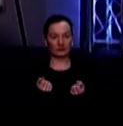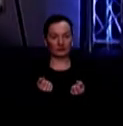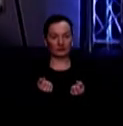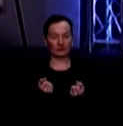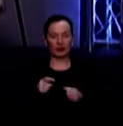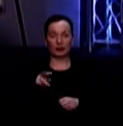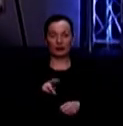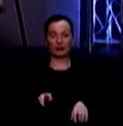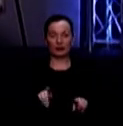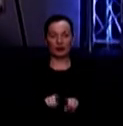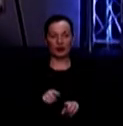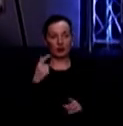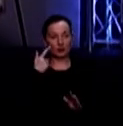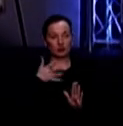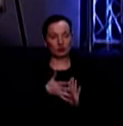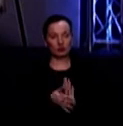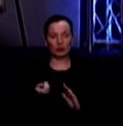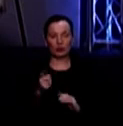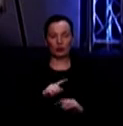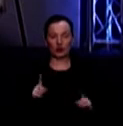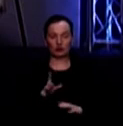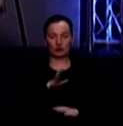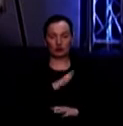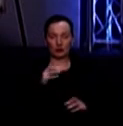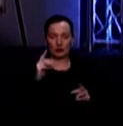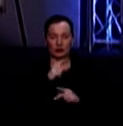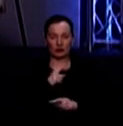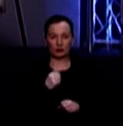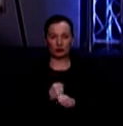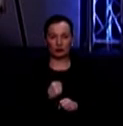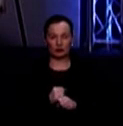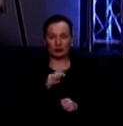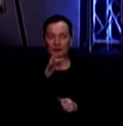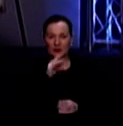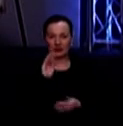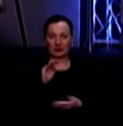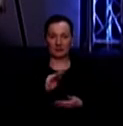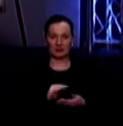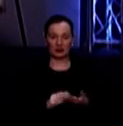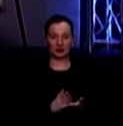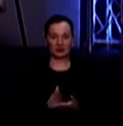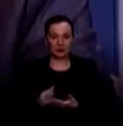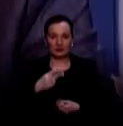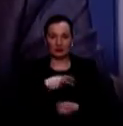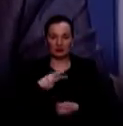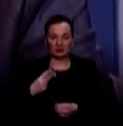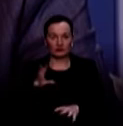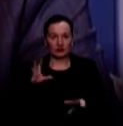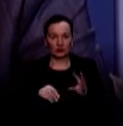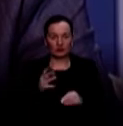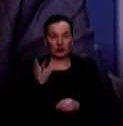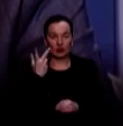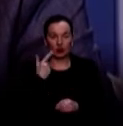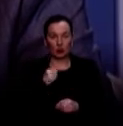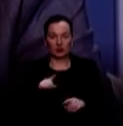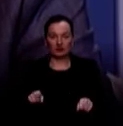підтримувати. Я так розумію, те, що було неправильно зроблено під час написання стратегії 2020, врахували, коли створювали нову стратегію,